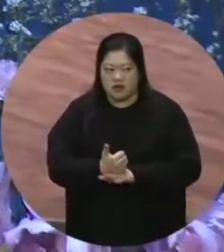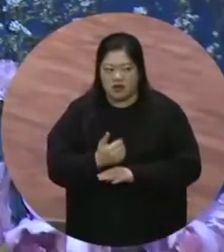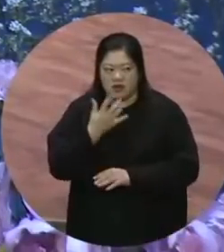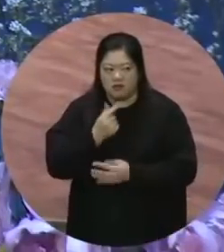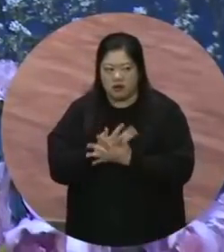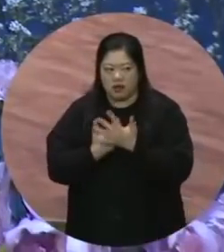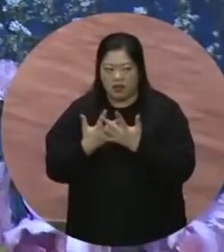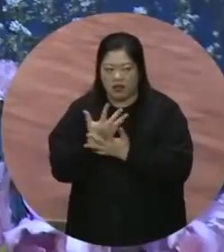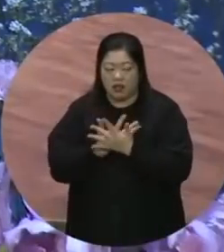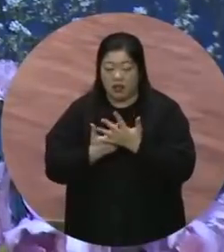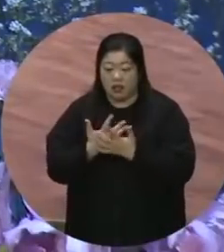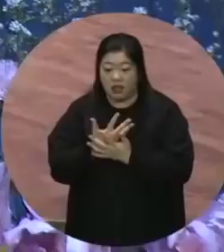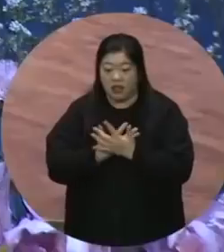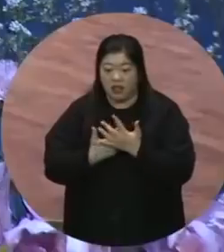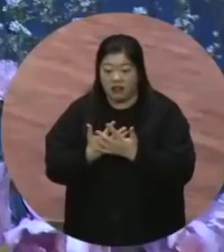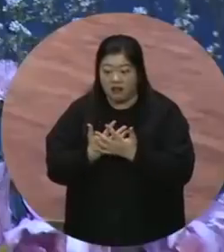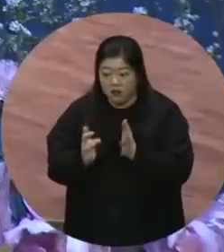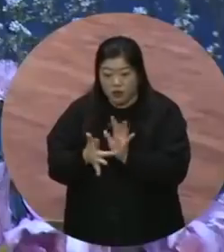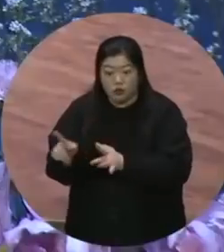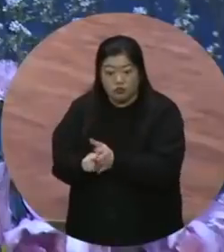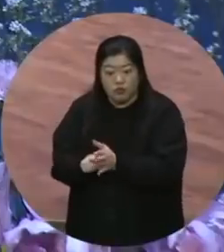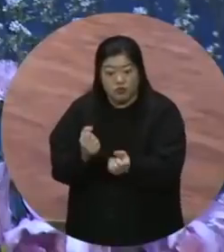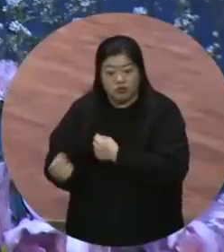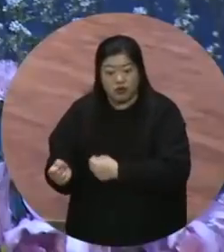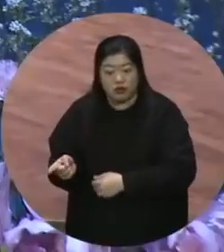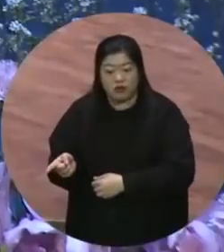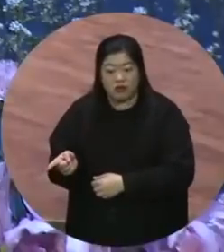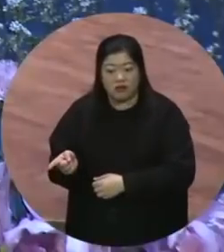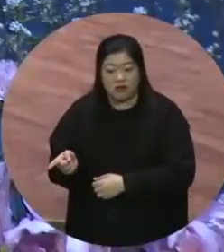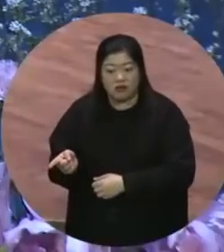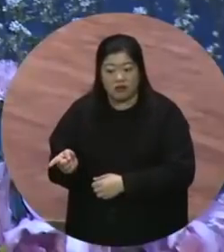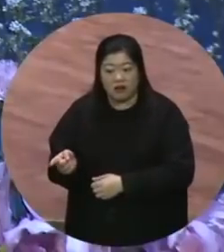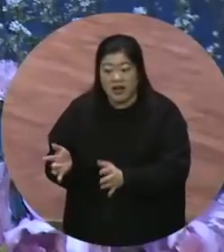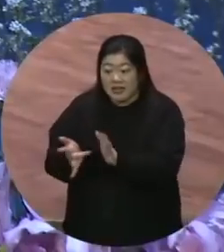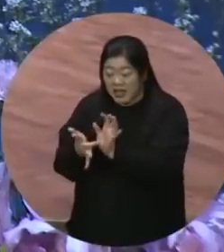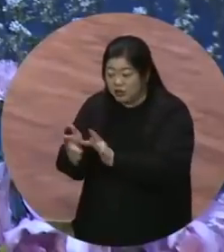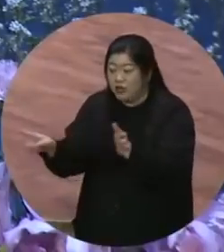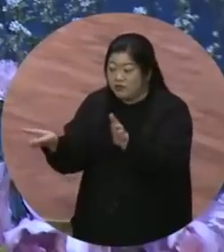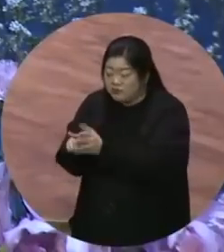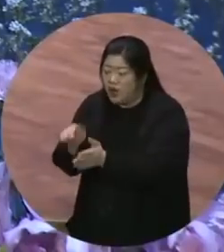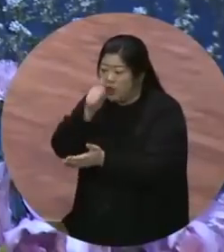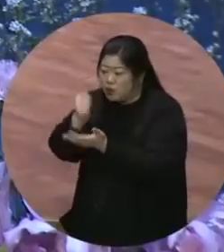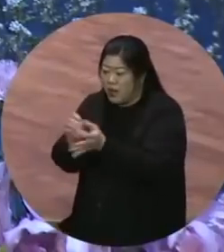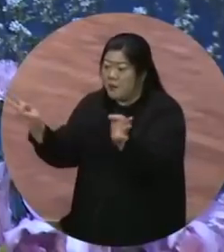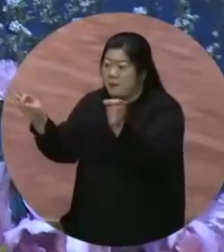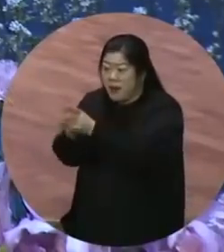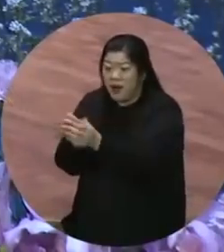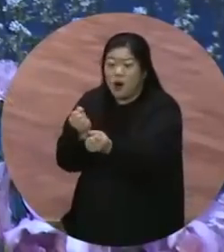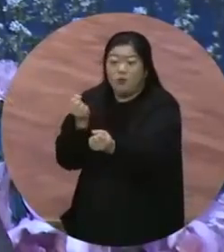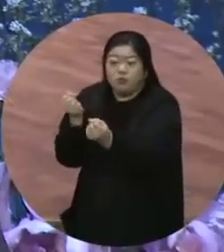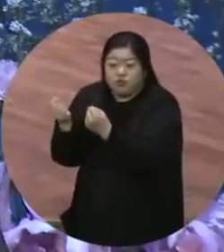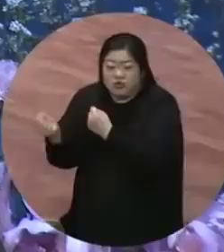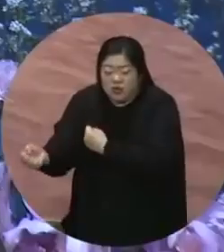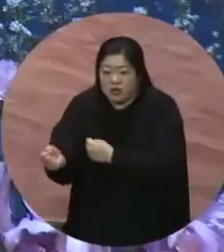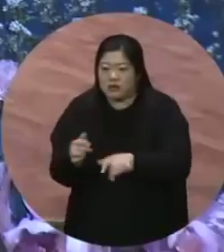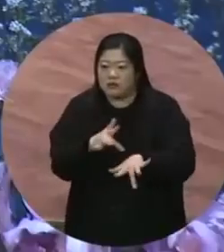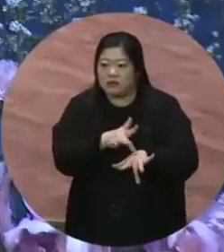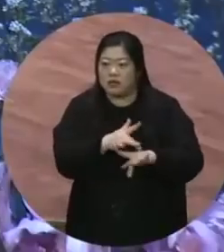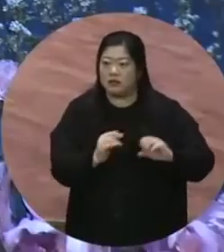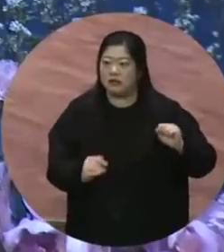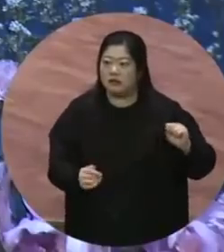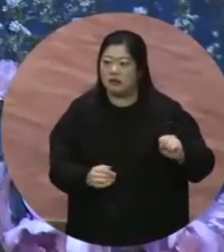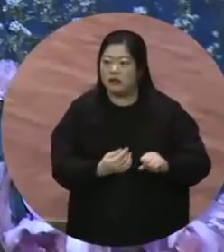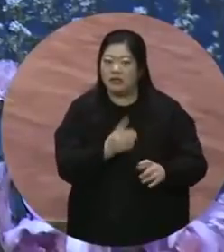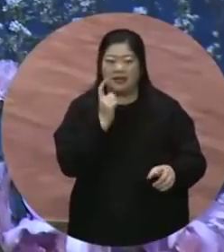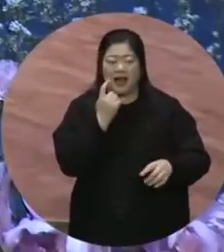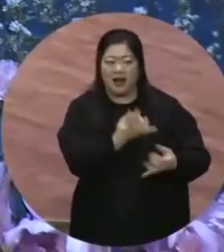이런 사람은 예수를 믿어서 죄와 저주에서 해방됐는데도 불구하고 사단이 세상